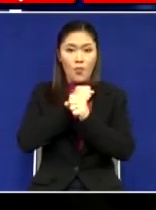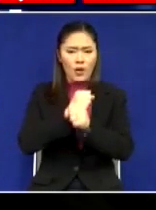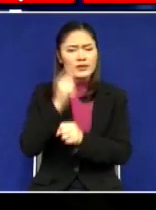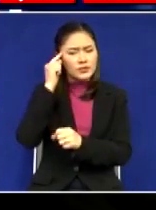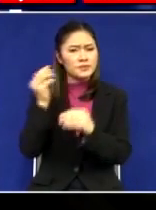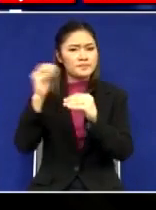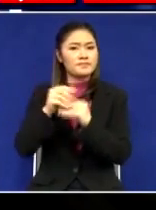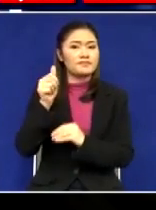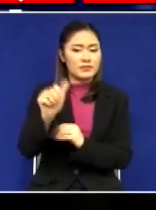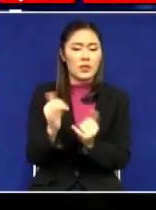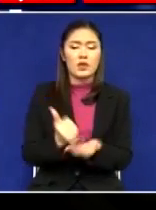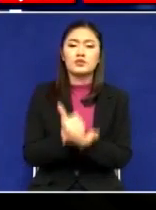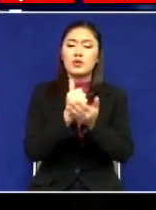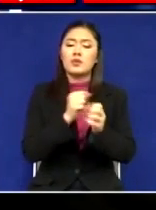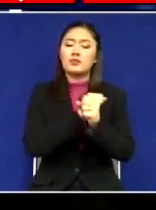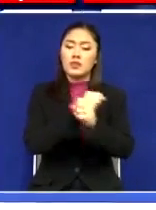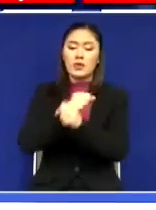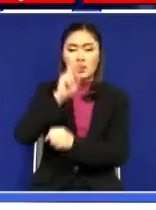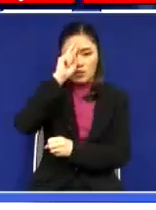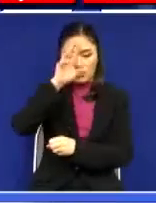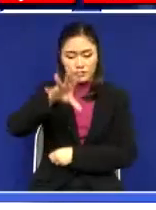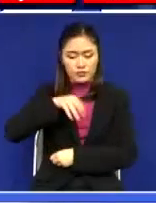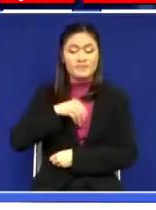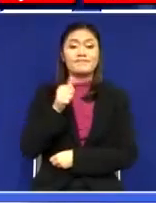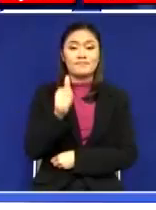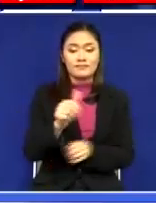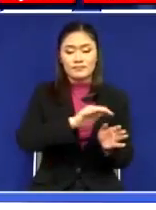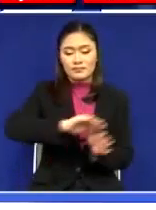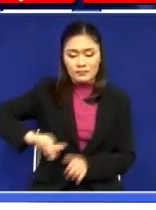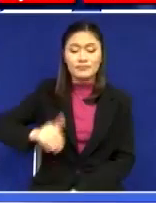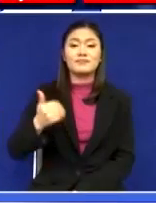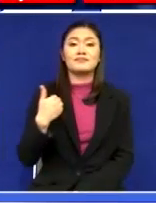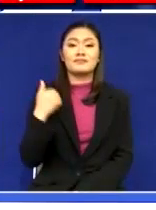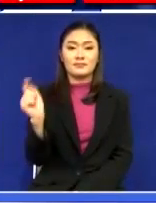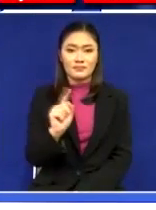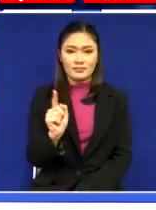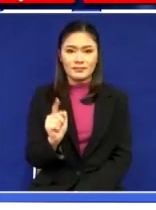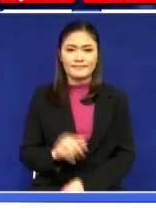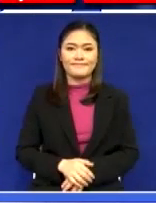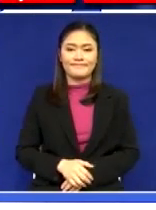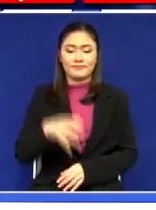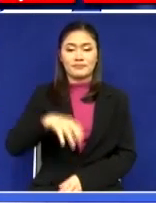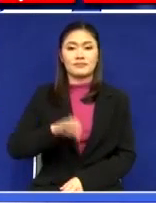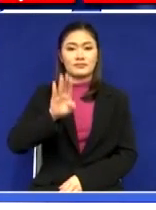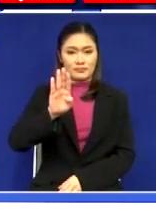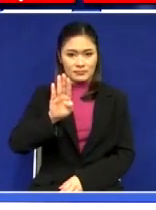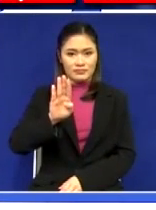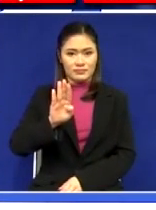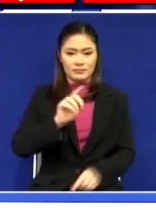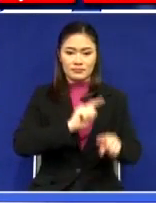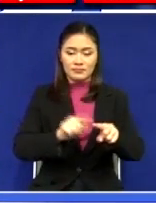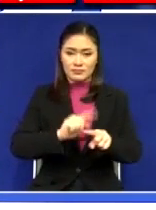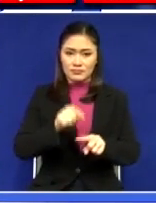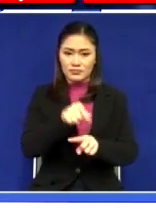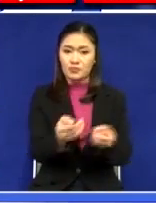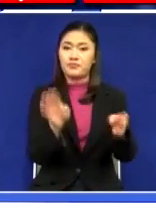นะครับจะช่วยป้องกันโรคได้เพิ่มขึ้นเพราะฉะนั้นเนี่ยในส่วนนี้ก็คือส่วนที่สารประกอบการไม่ว่าจะที่